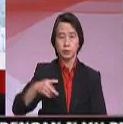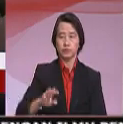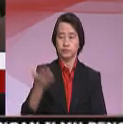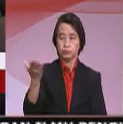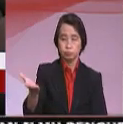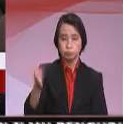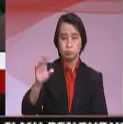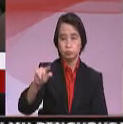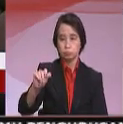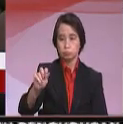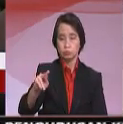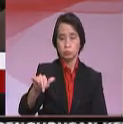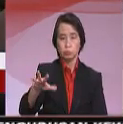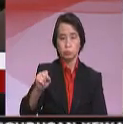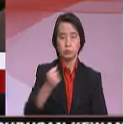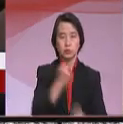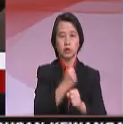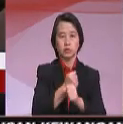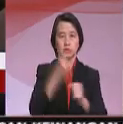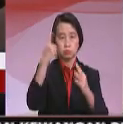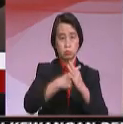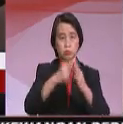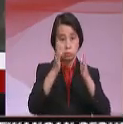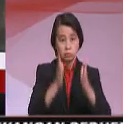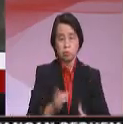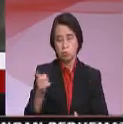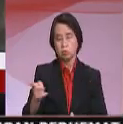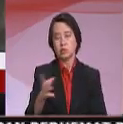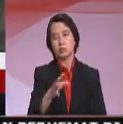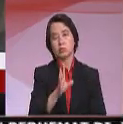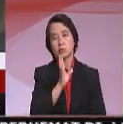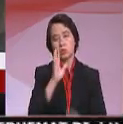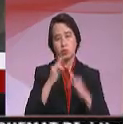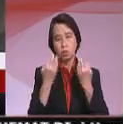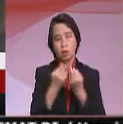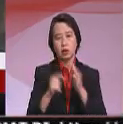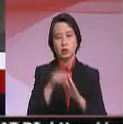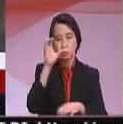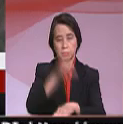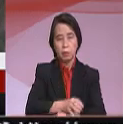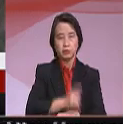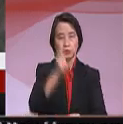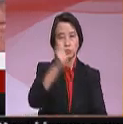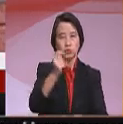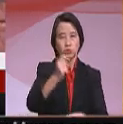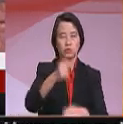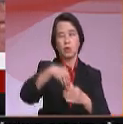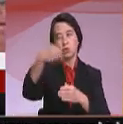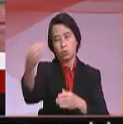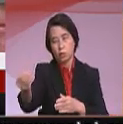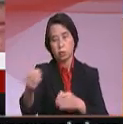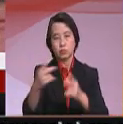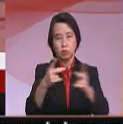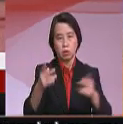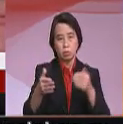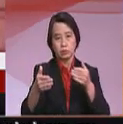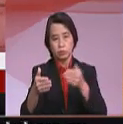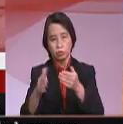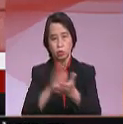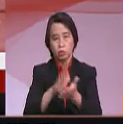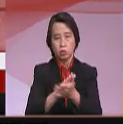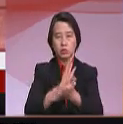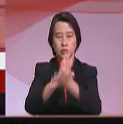Ganesh yang bekerja sebagai pengawal keselamatan mengaku dia dan keluarga terpaksa menggunakan tandas awam dan kawasan berhampiran sekolah